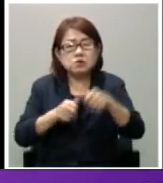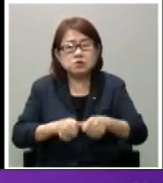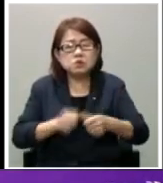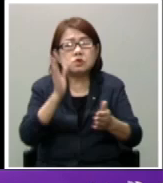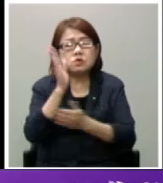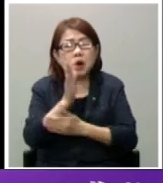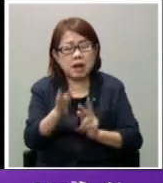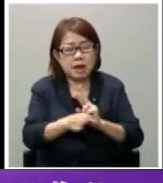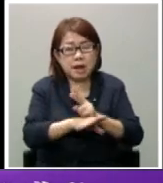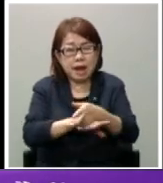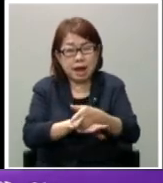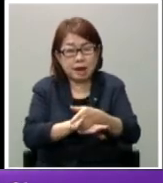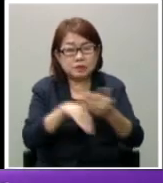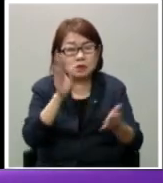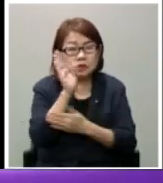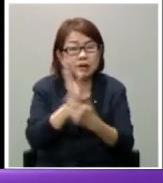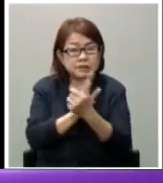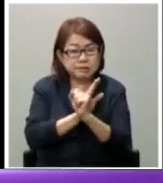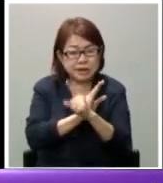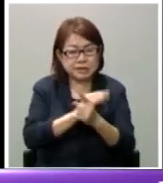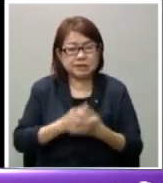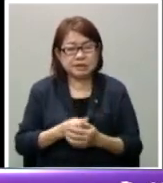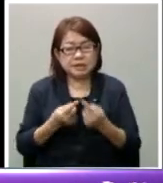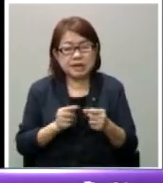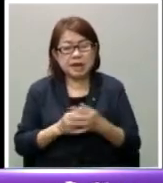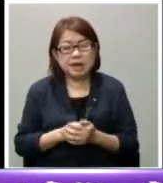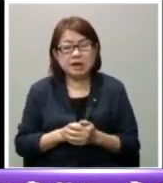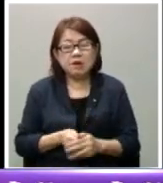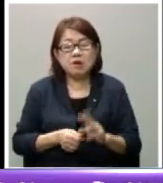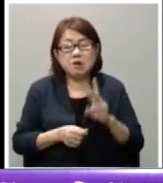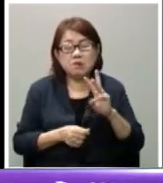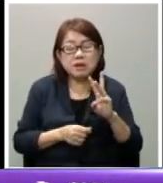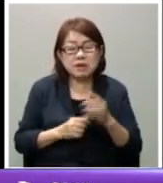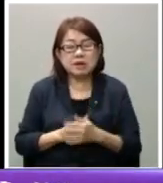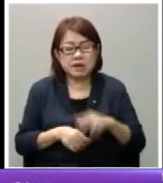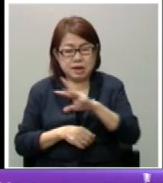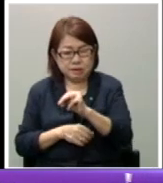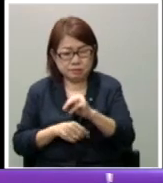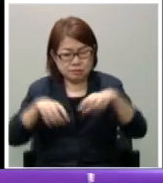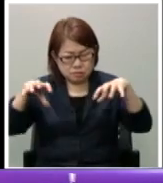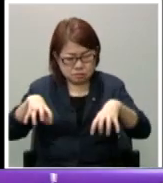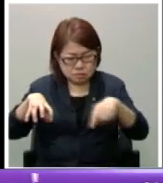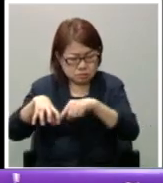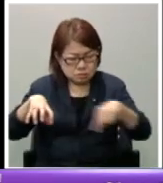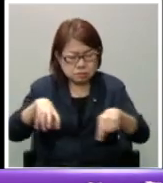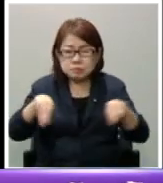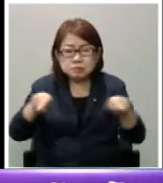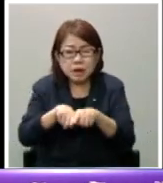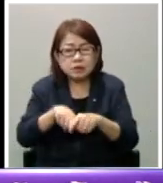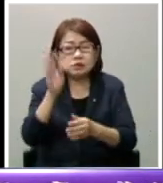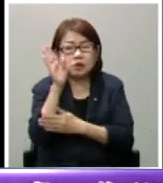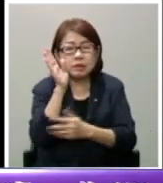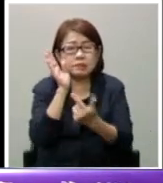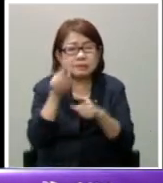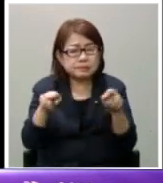11ครับปรากฏว่า V Smart กับ MSC ที่ได้งานเนี่ยครับอยู่ซอยเดียวกันครับขอสไ